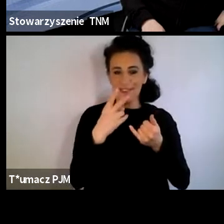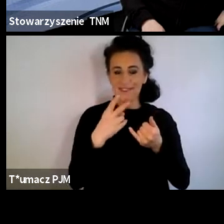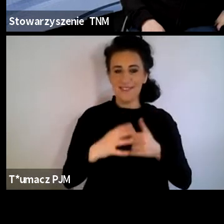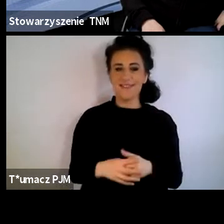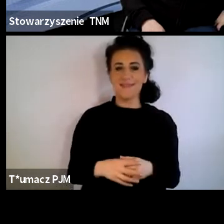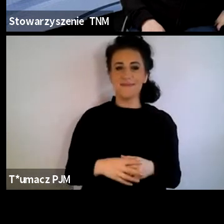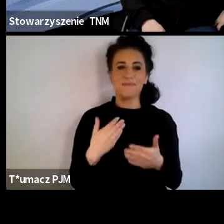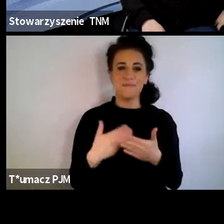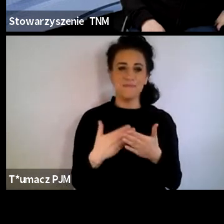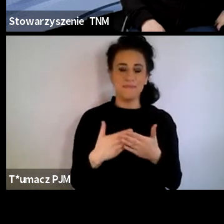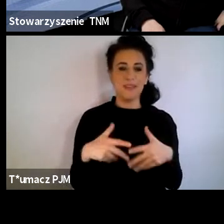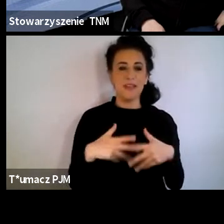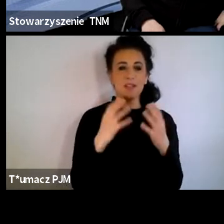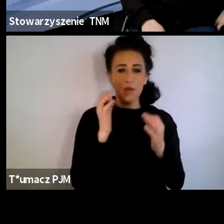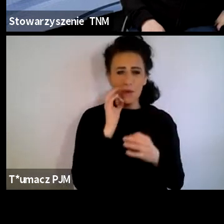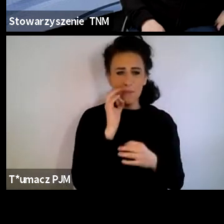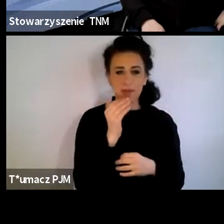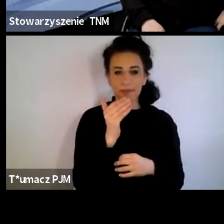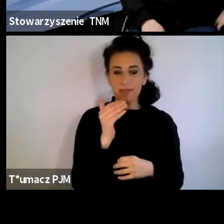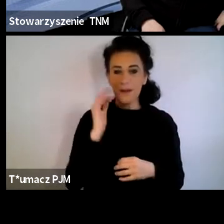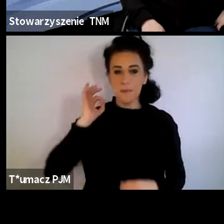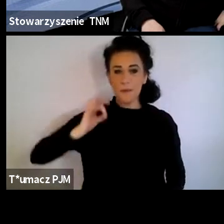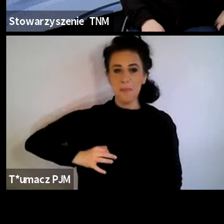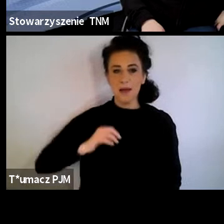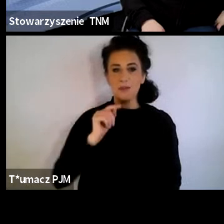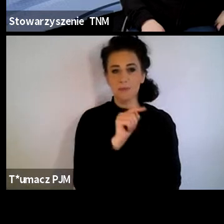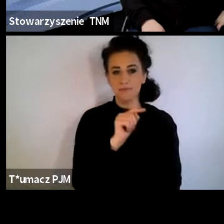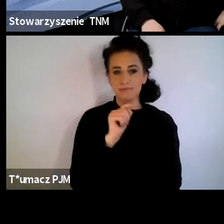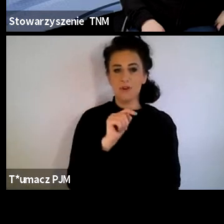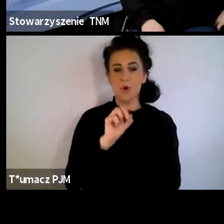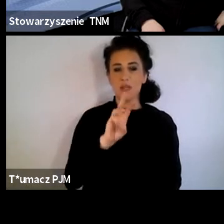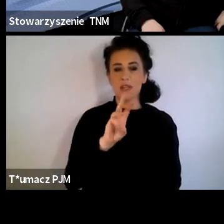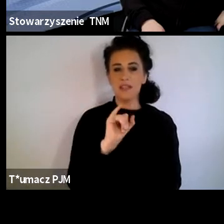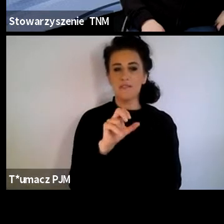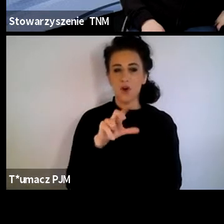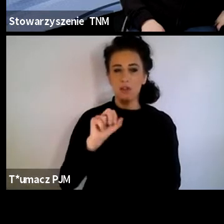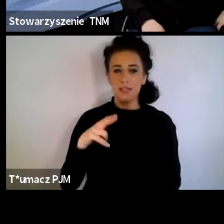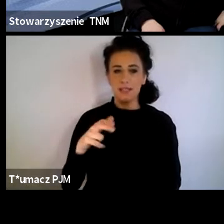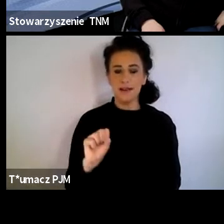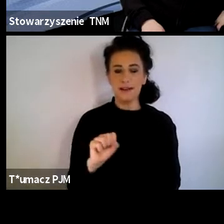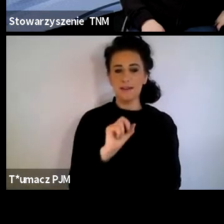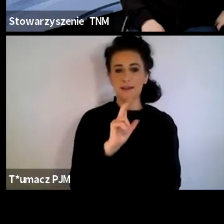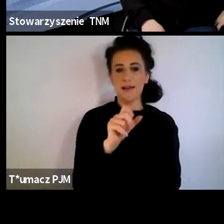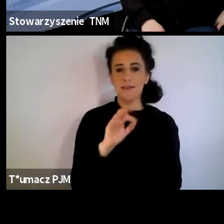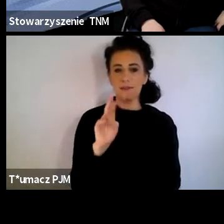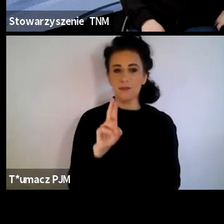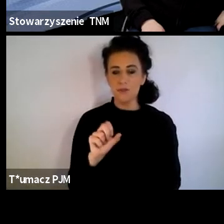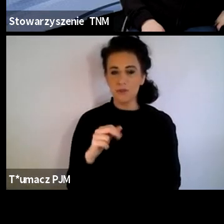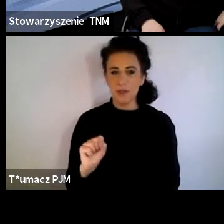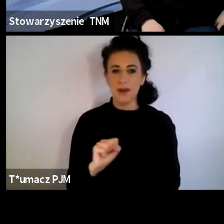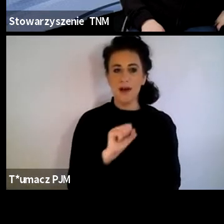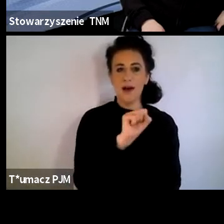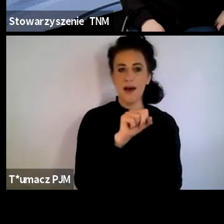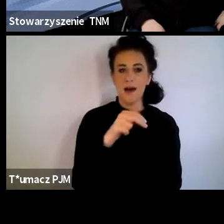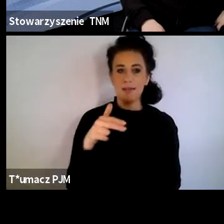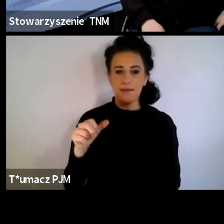Dzień dobry. Z panią Iwoną już się witaliśmy. Pani Katarzyna Wanderska, pani Anna